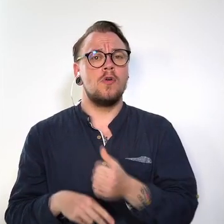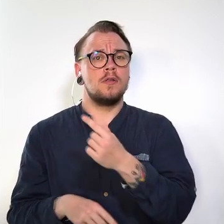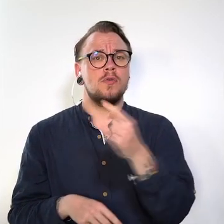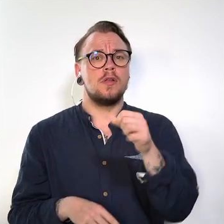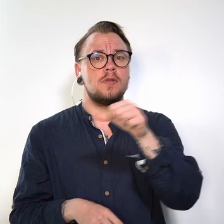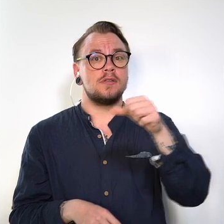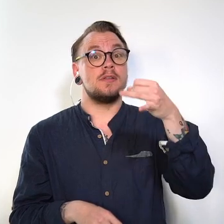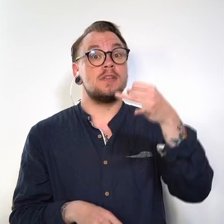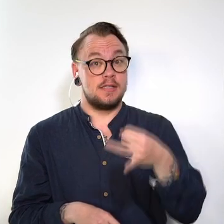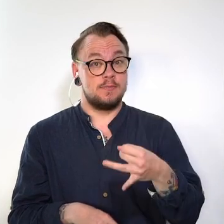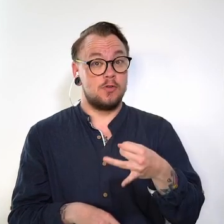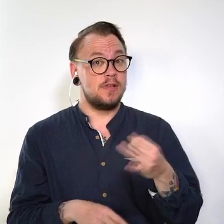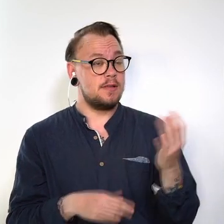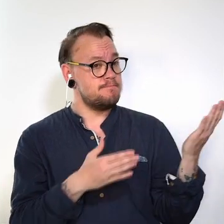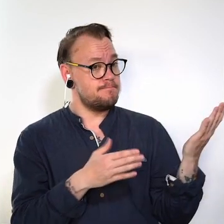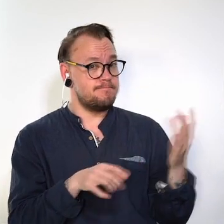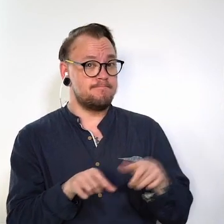1970, jossa